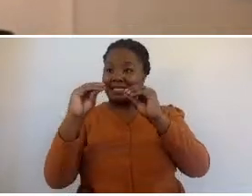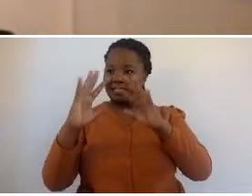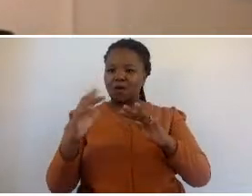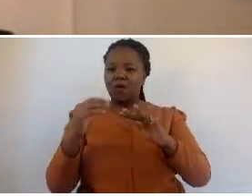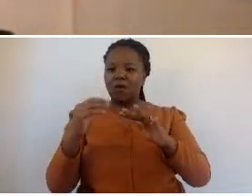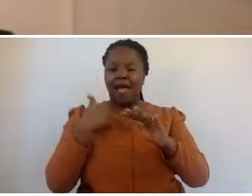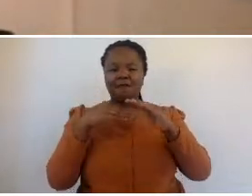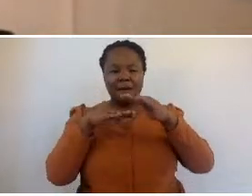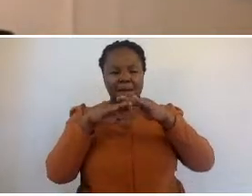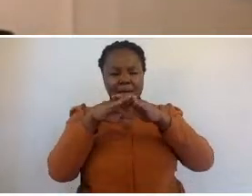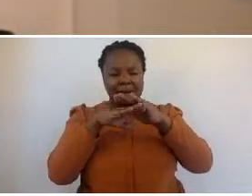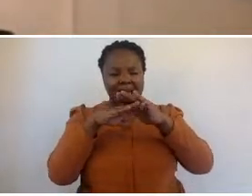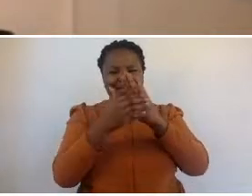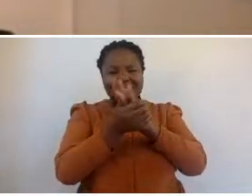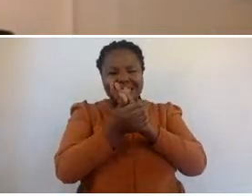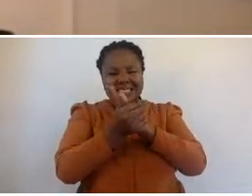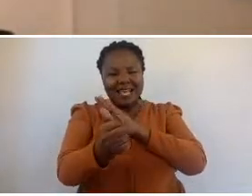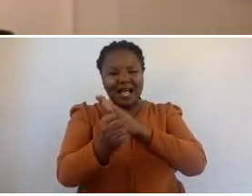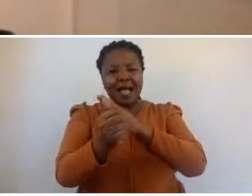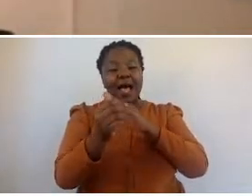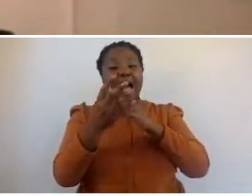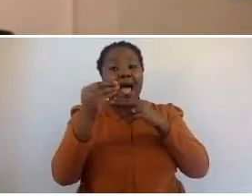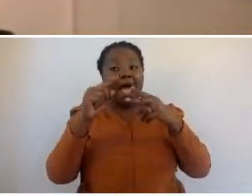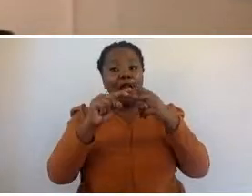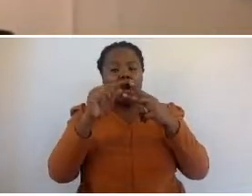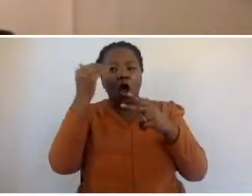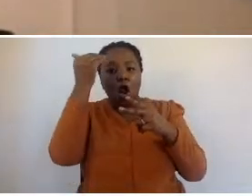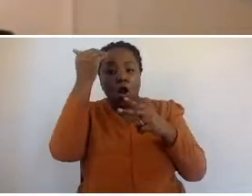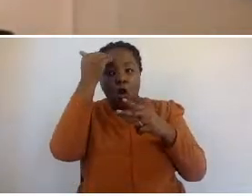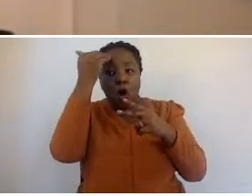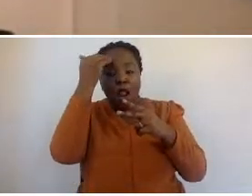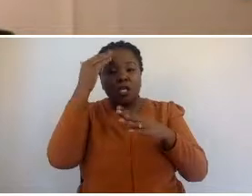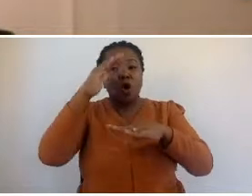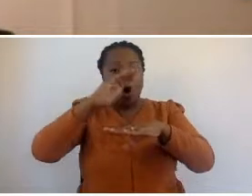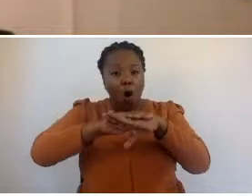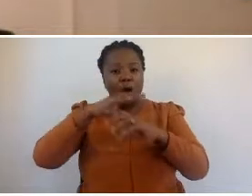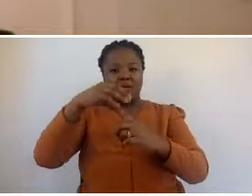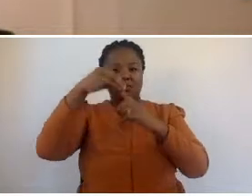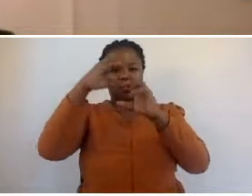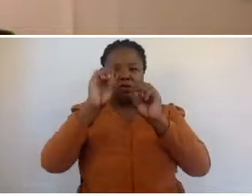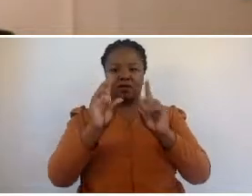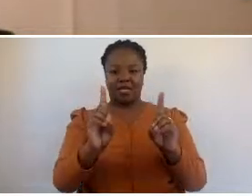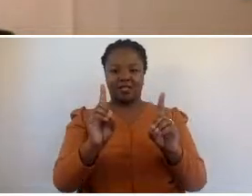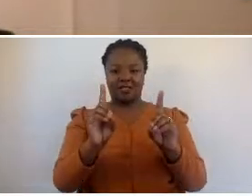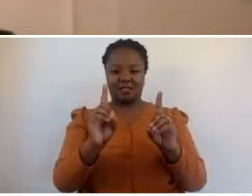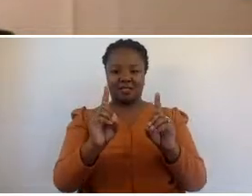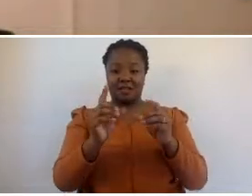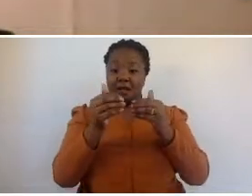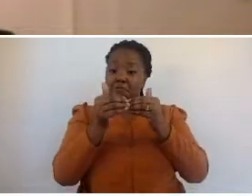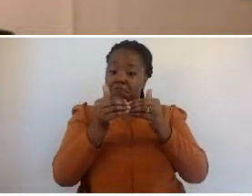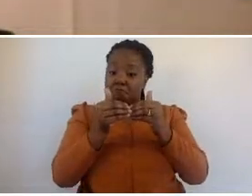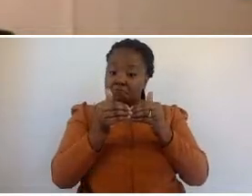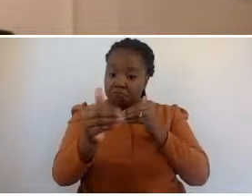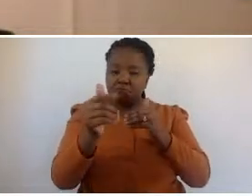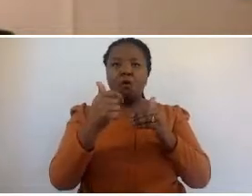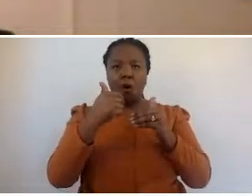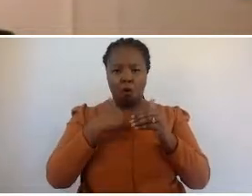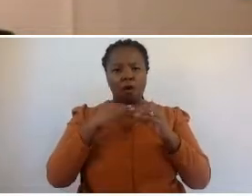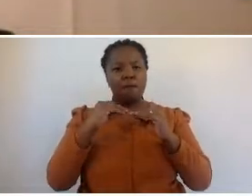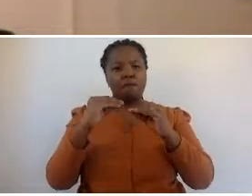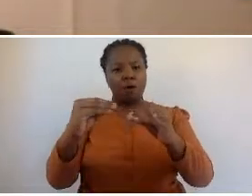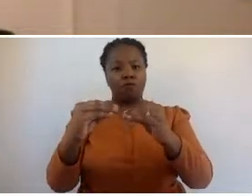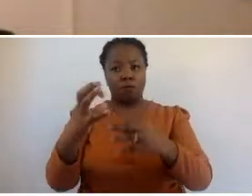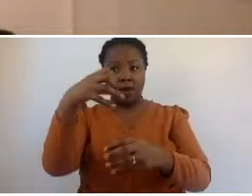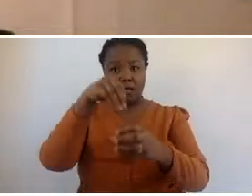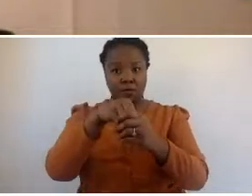les connaissances voulues en matière d'éducation spécialisée. Et ainsi, nous nous dirigeons vers